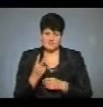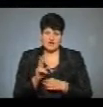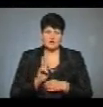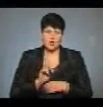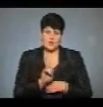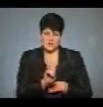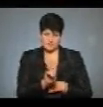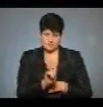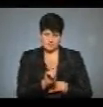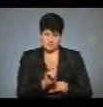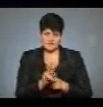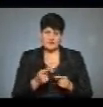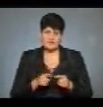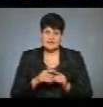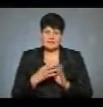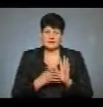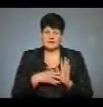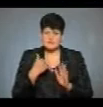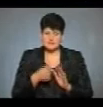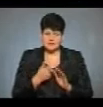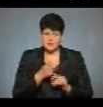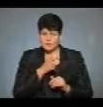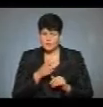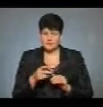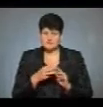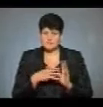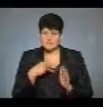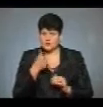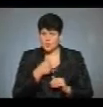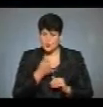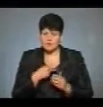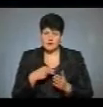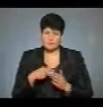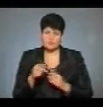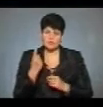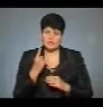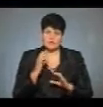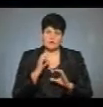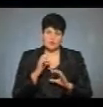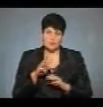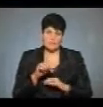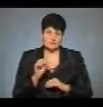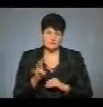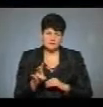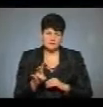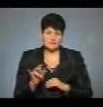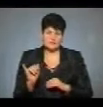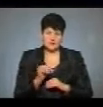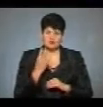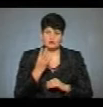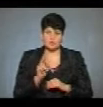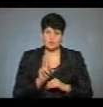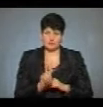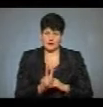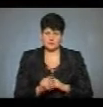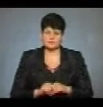тролейбуси. Це 2019 рік. Протягом 2018 року ми придбали 1 автобус МАН, а також 4 тролейбуси.